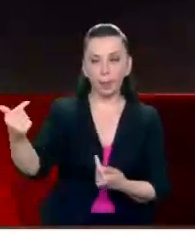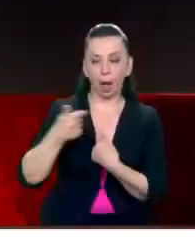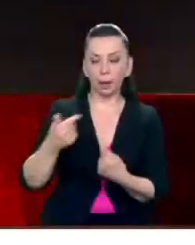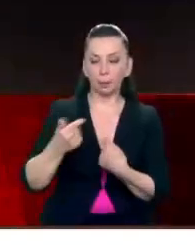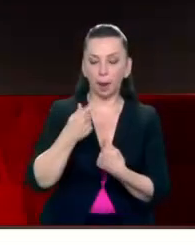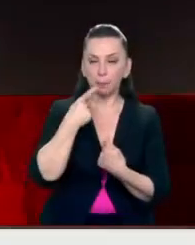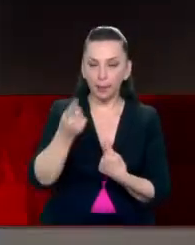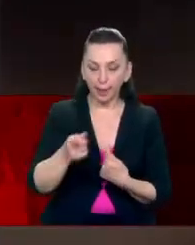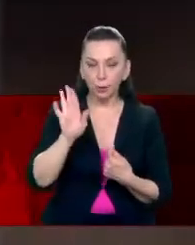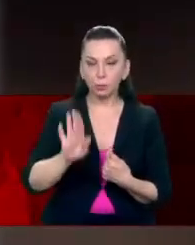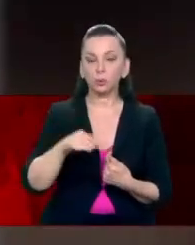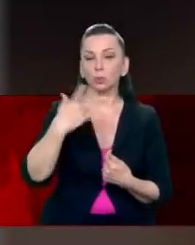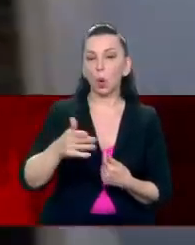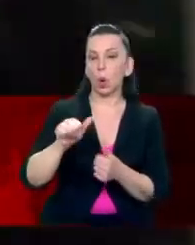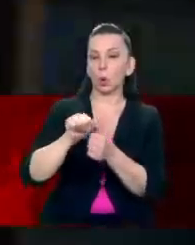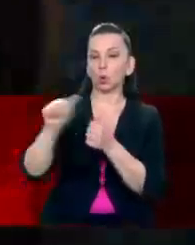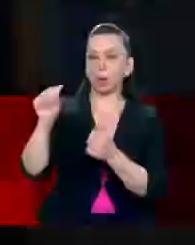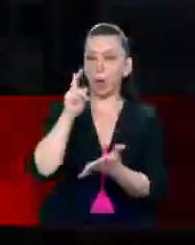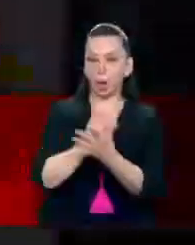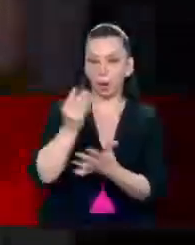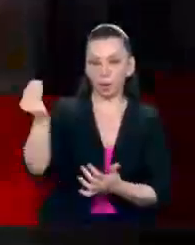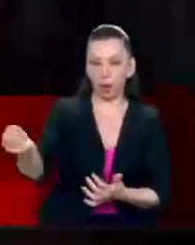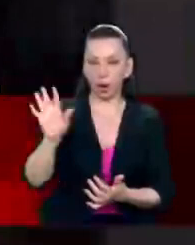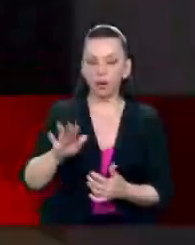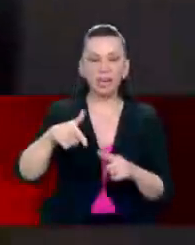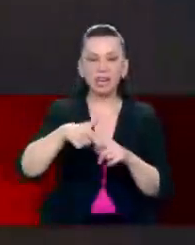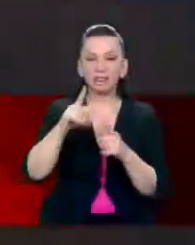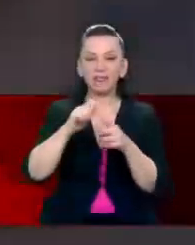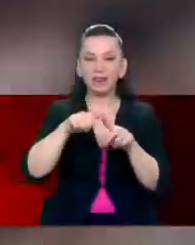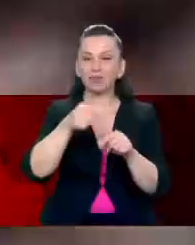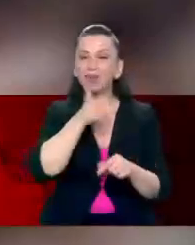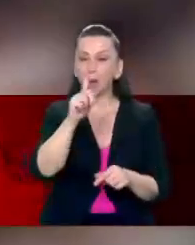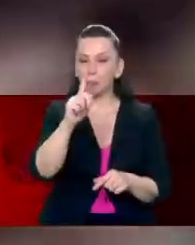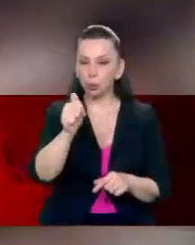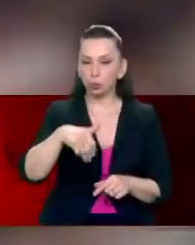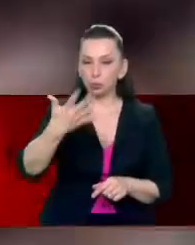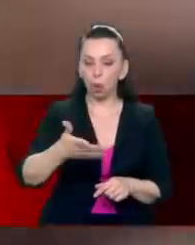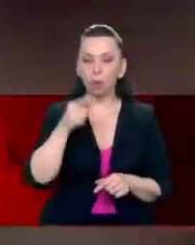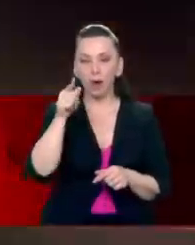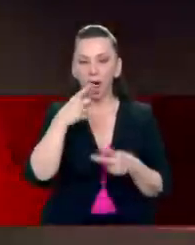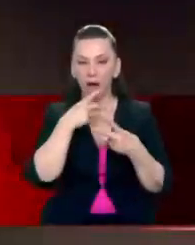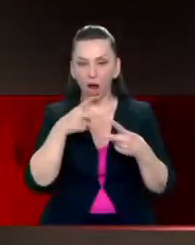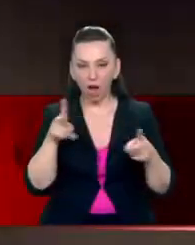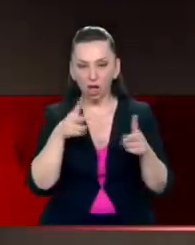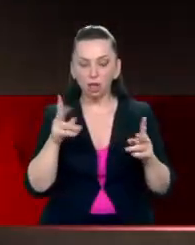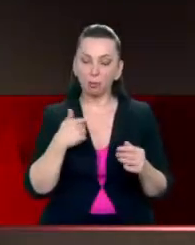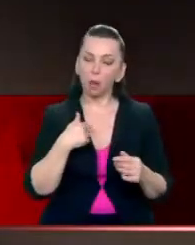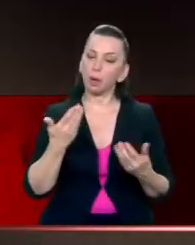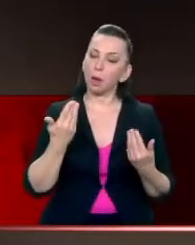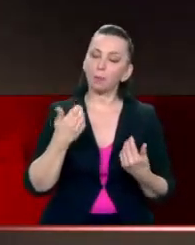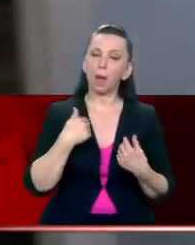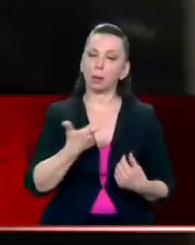uzaklaştırma kararı aldığını duyurmuş Fırat tanışa bir gün sonra yaptığı açıklamada sükutum ikrardan değil yasaya